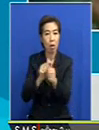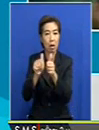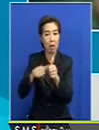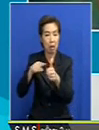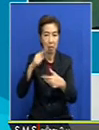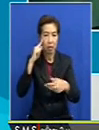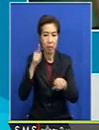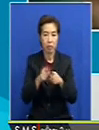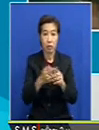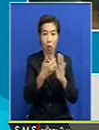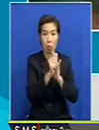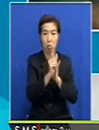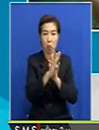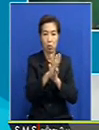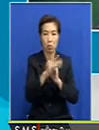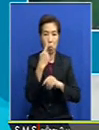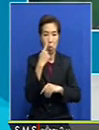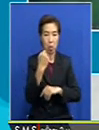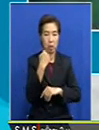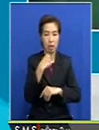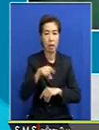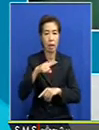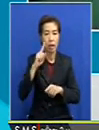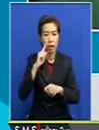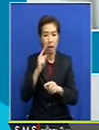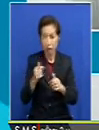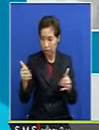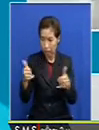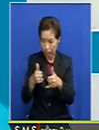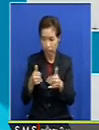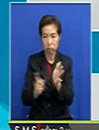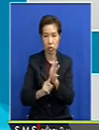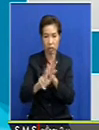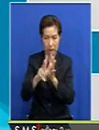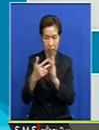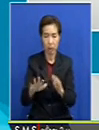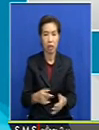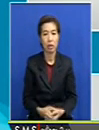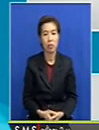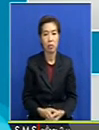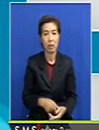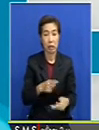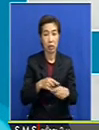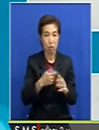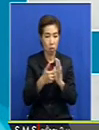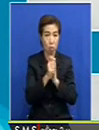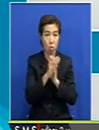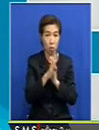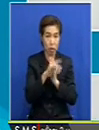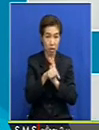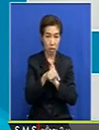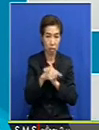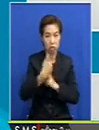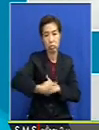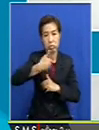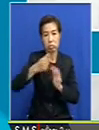อมโหดเป็นนักชกจากอุบลราชธานีนะครับพบกับพลกฤษมาแล้ว3ครั้งก่อนหน้านี้แล้วก็เป็นทางด้านของจอมโหดเนี่ยเอาชนะมาได้ทั้ง